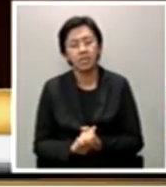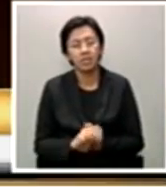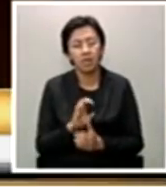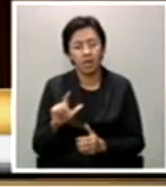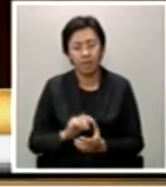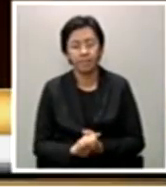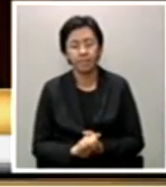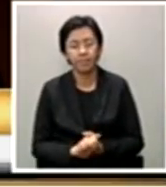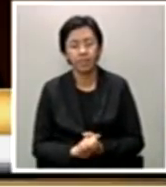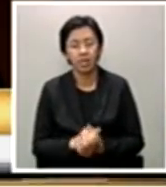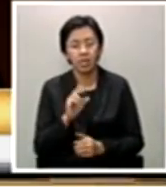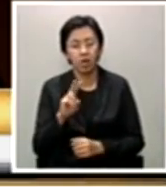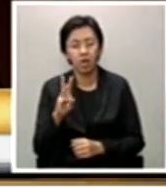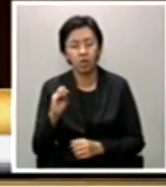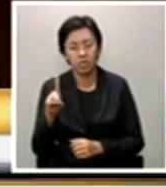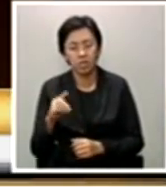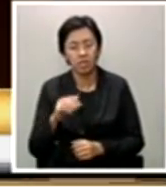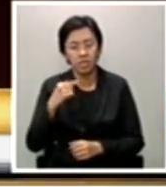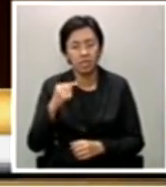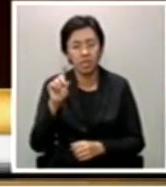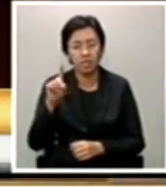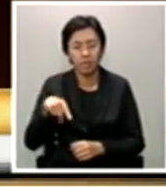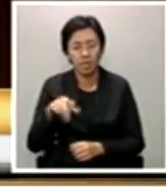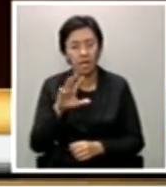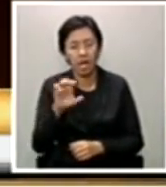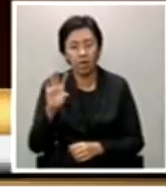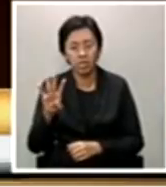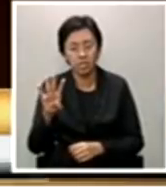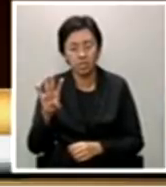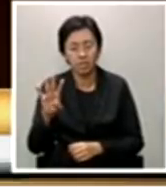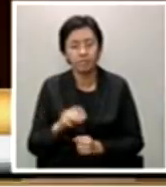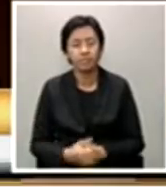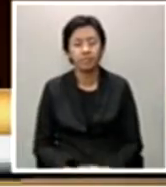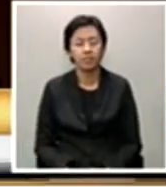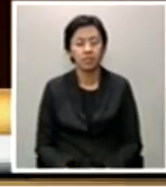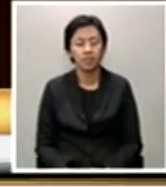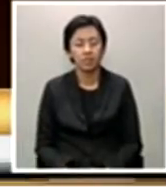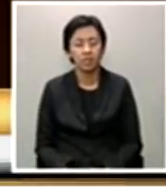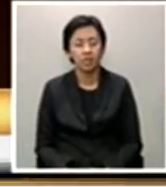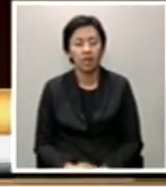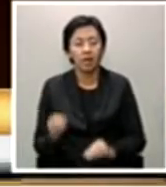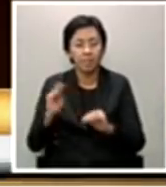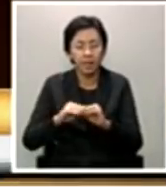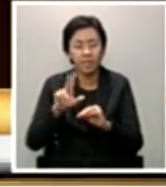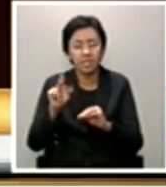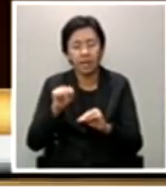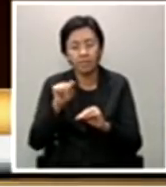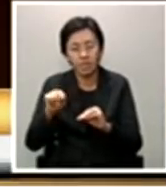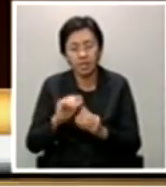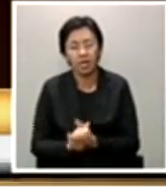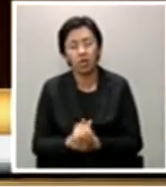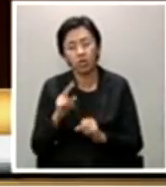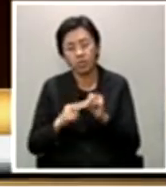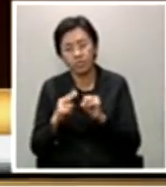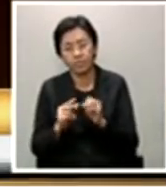ปี61 GDP 504บิลเลียนโตขึ้นมา103บิลเลียน US ดอลล